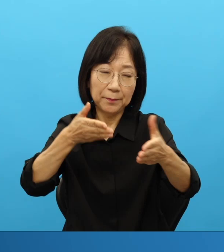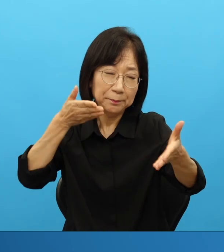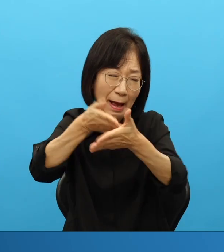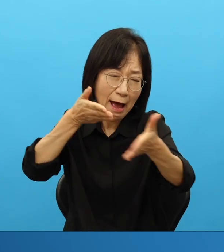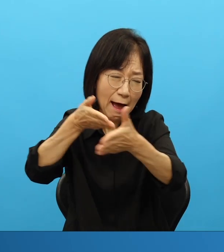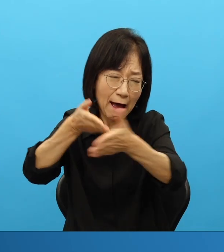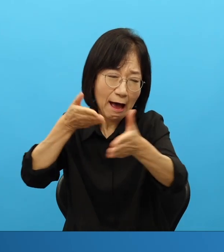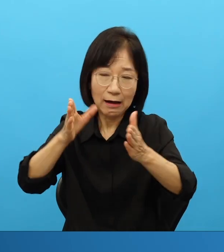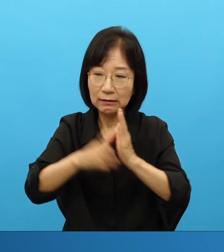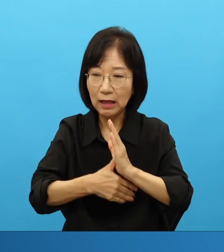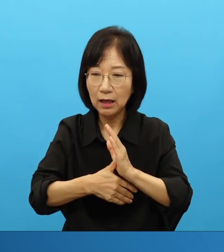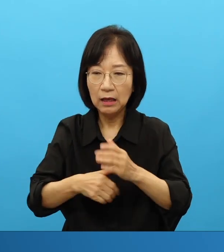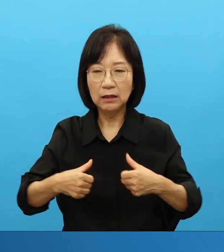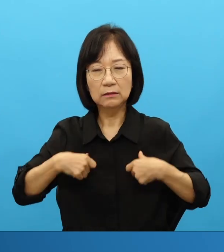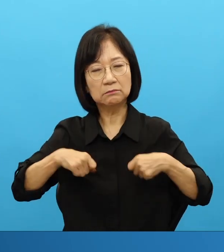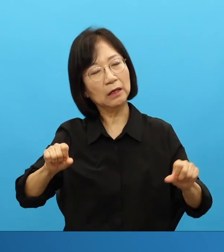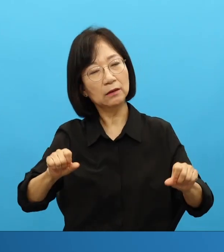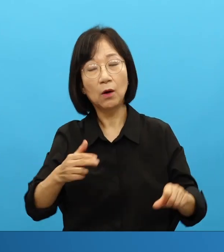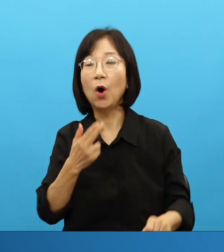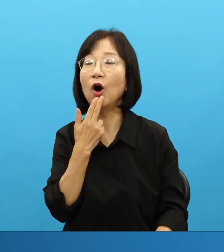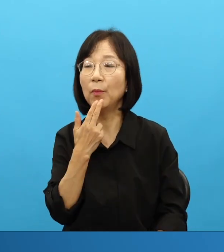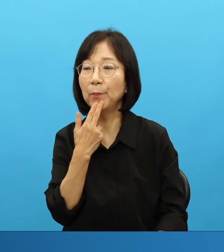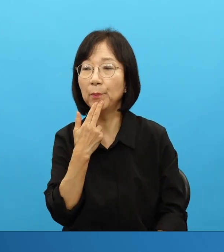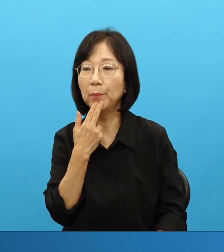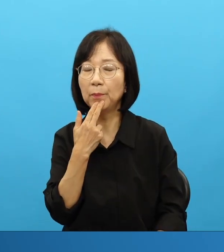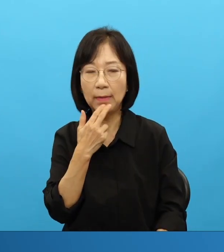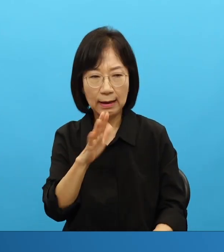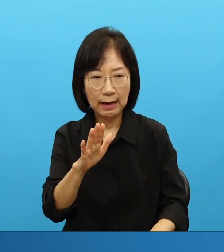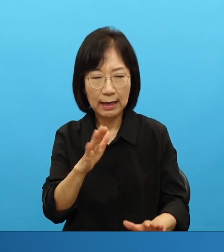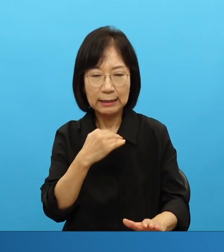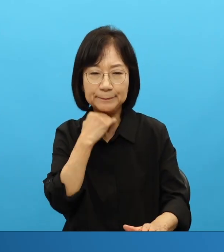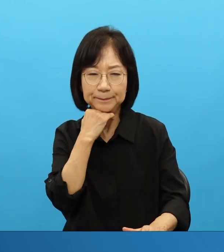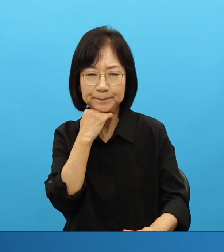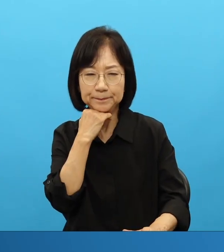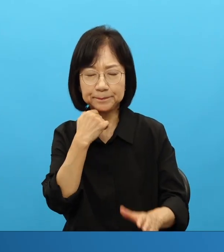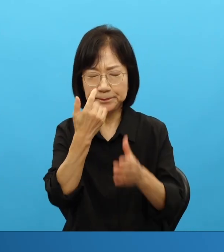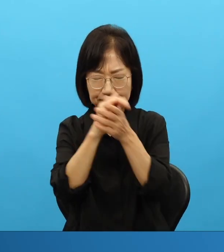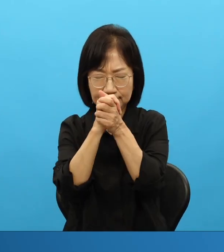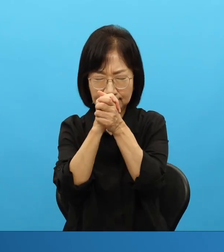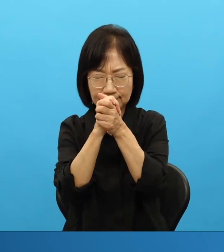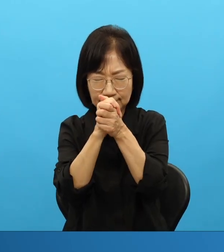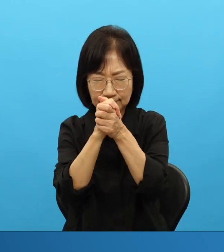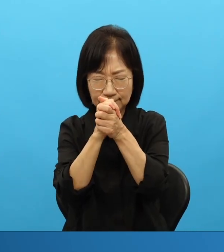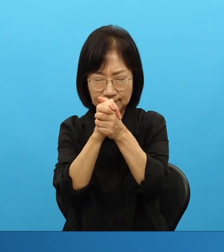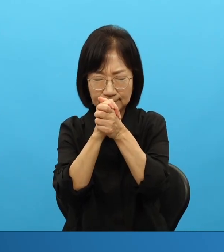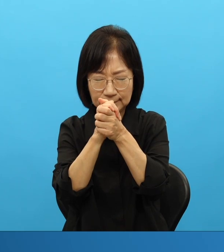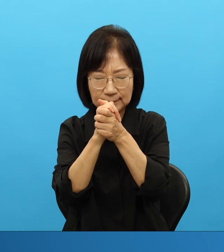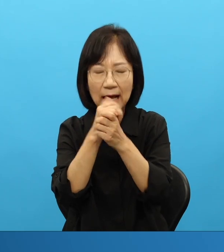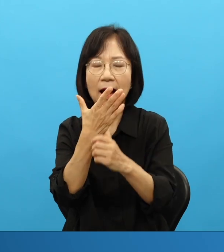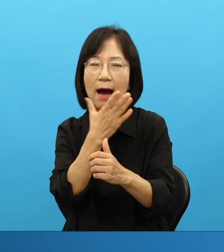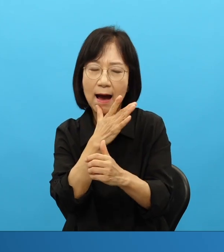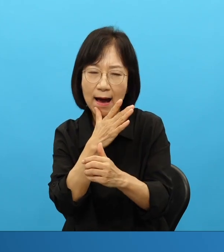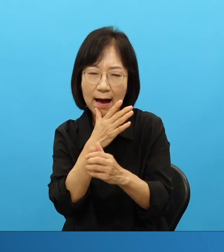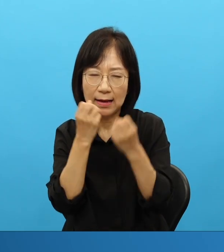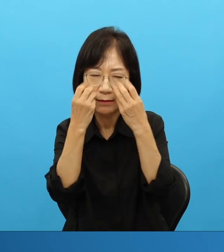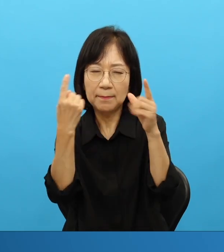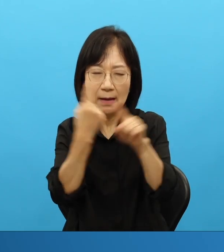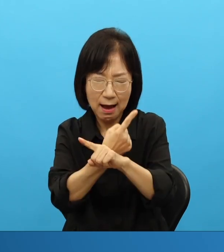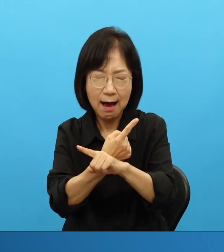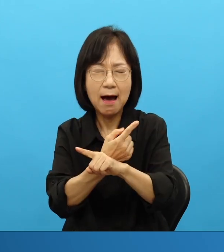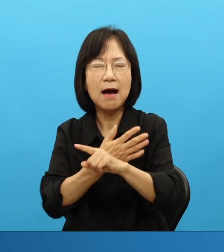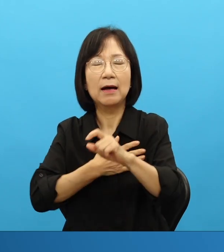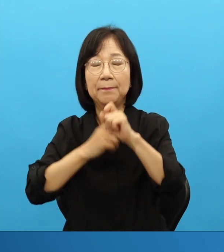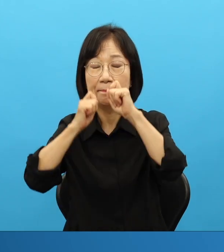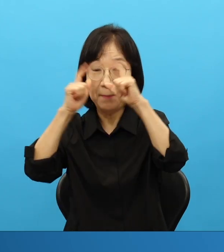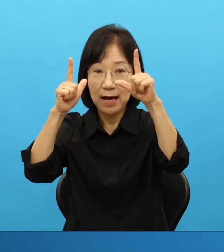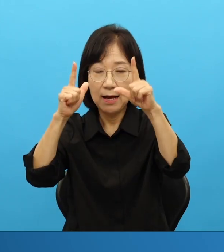포기하거나 다른 거 하지 않았습니다. 기도하다가 확실한 전환점을 찾아냅니다. And when the door is blocked before him, when his path was obstructed, he didn't just